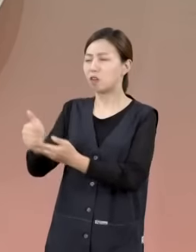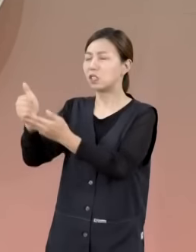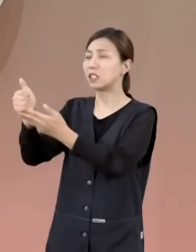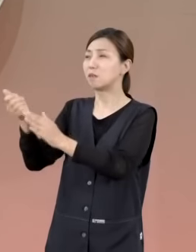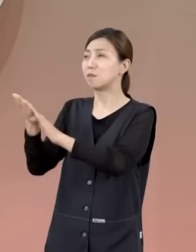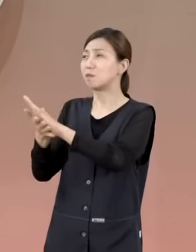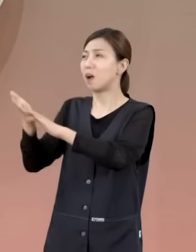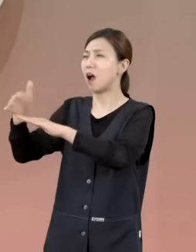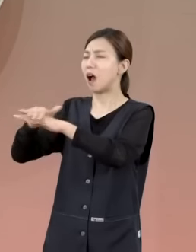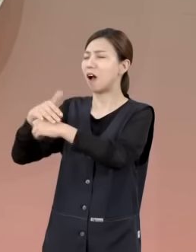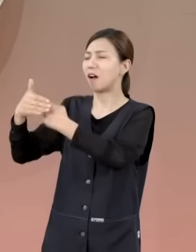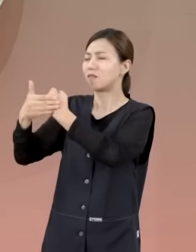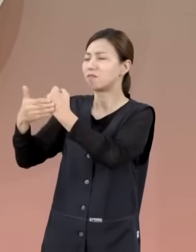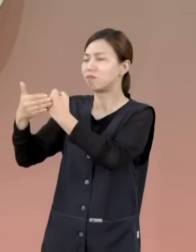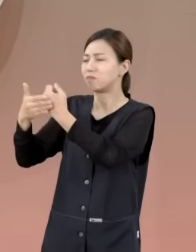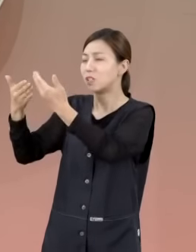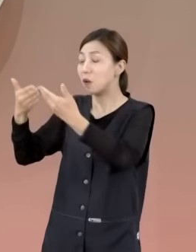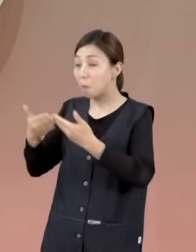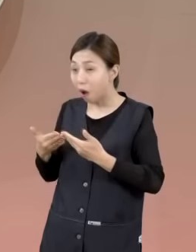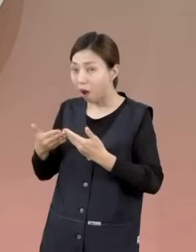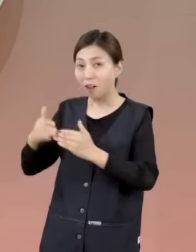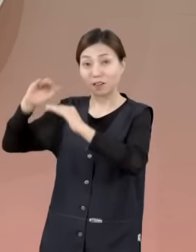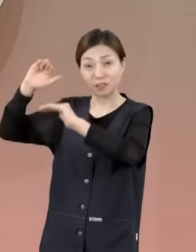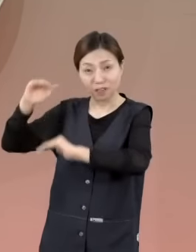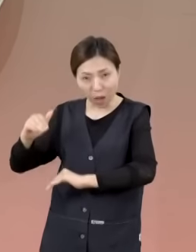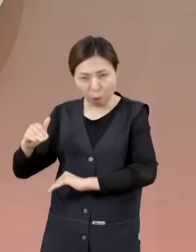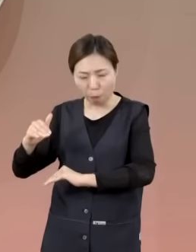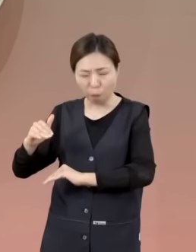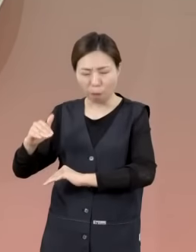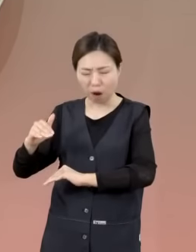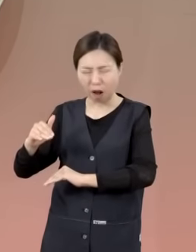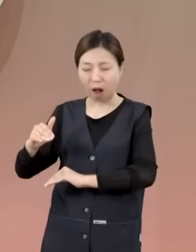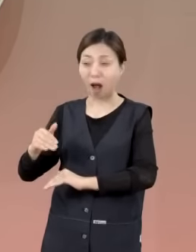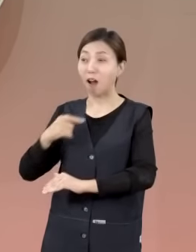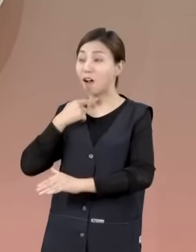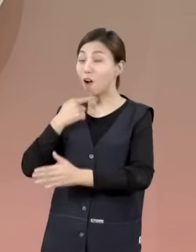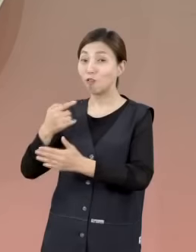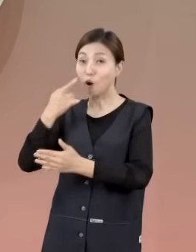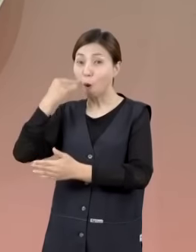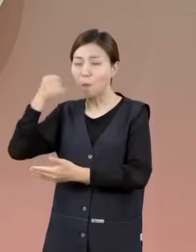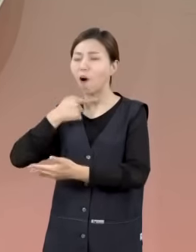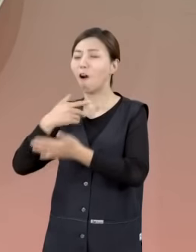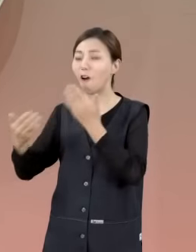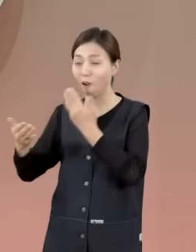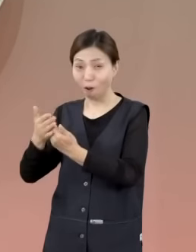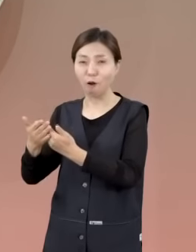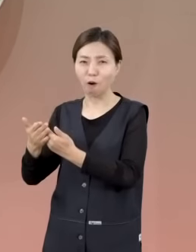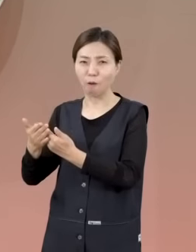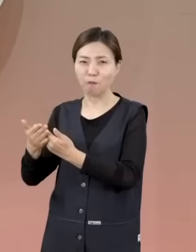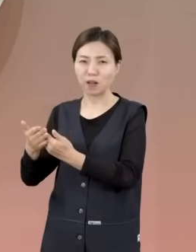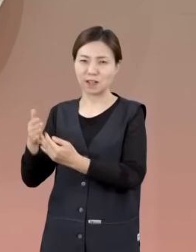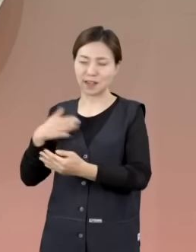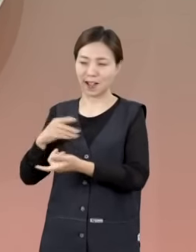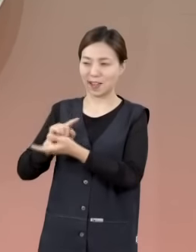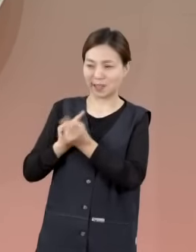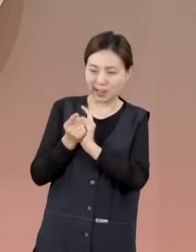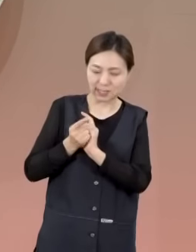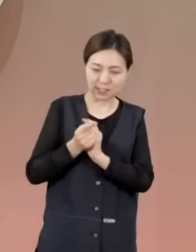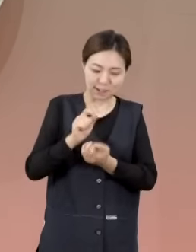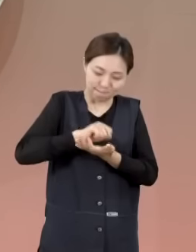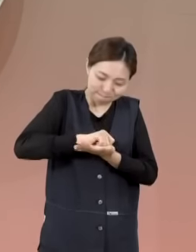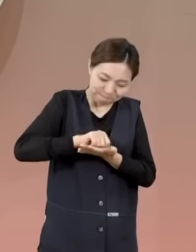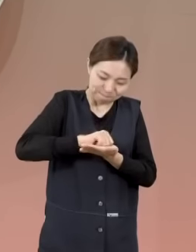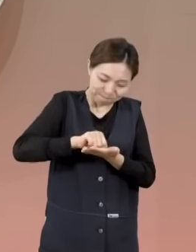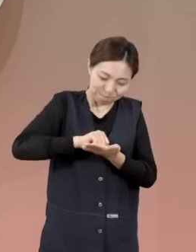부처님 가피 이야기인데 꼭 전해드리고 싶어서 어머니를 대신해서